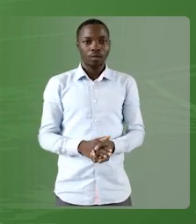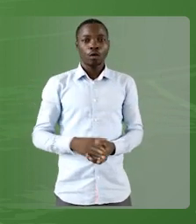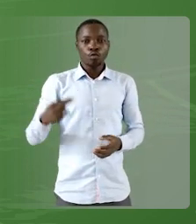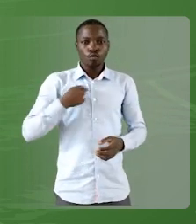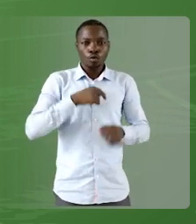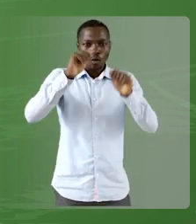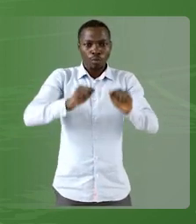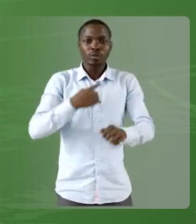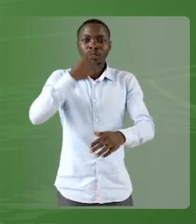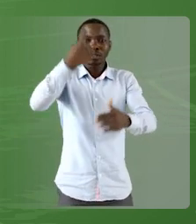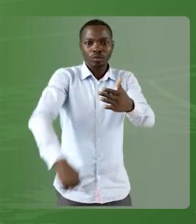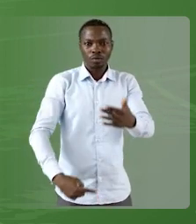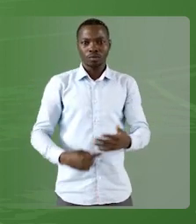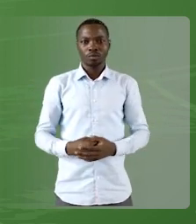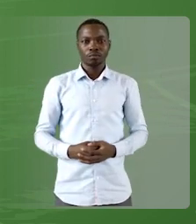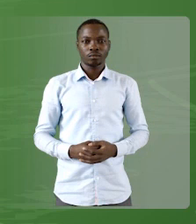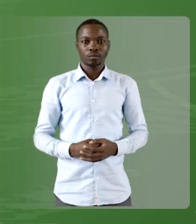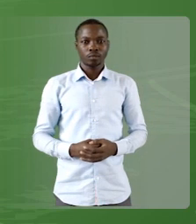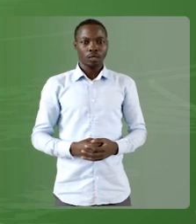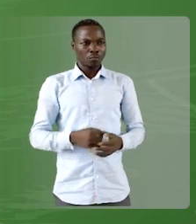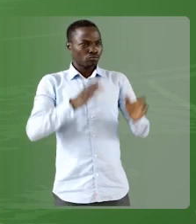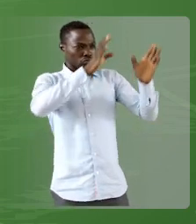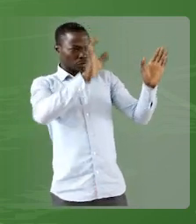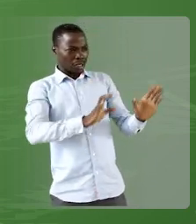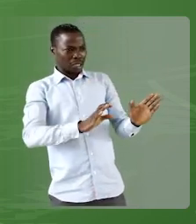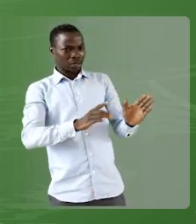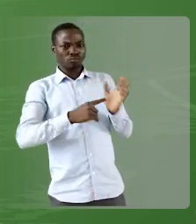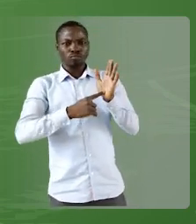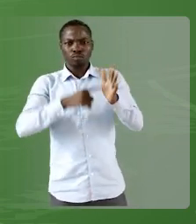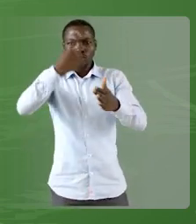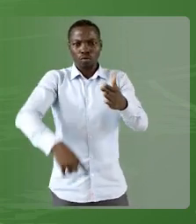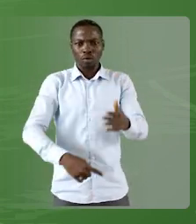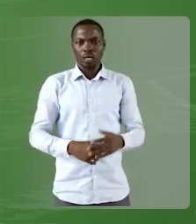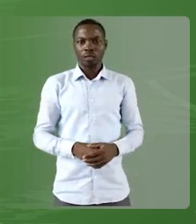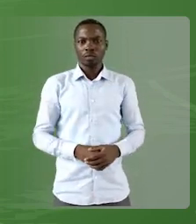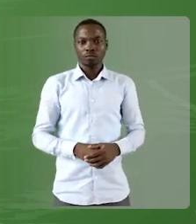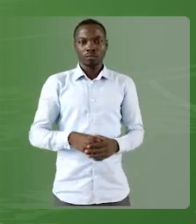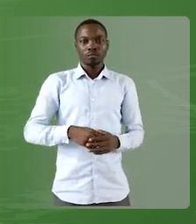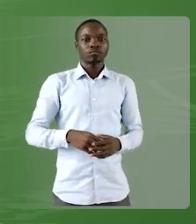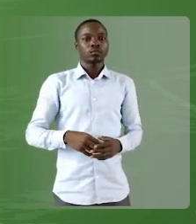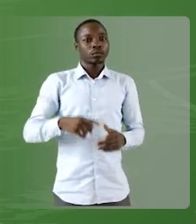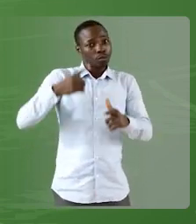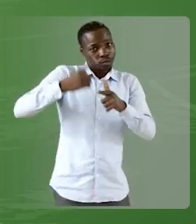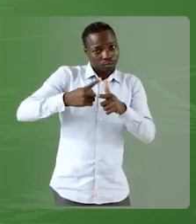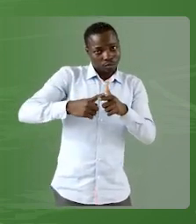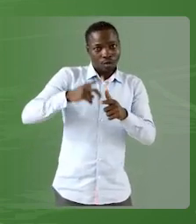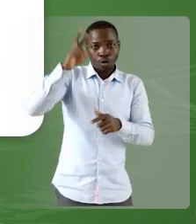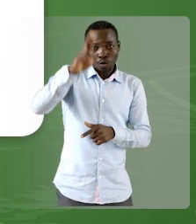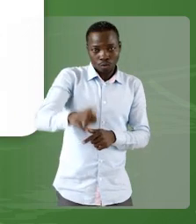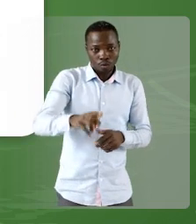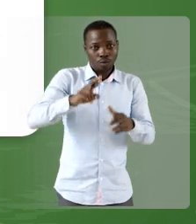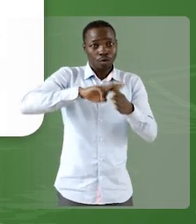ressortir de cette observation? Alors, en petit 2, résultats. Les